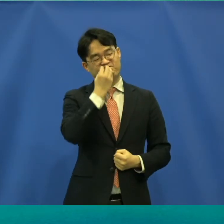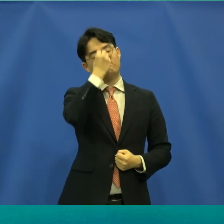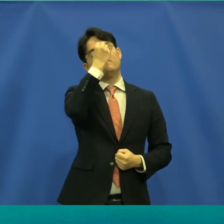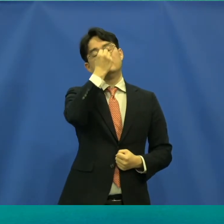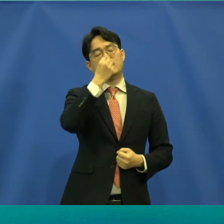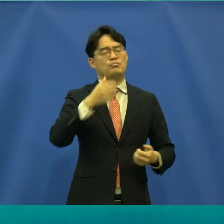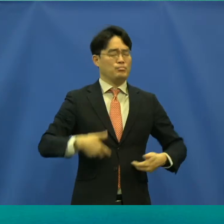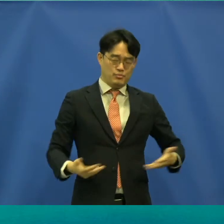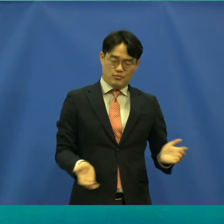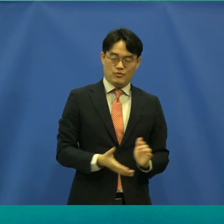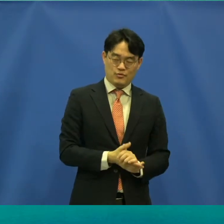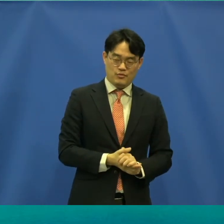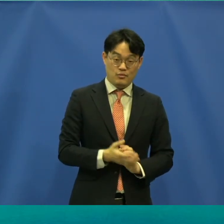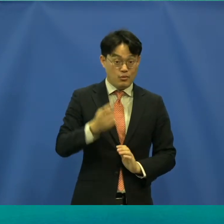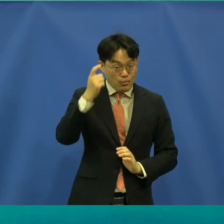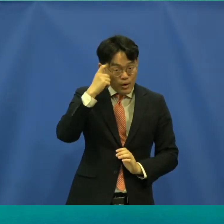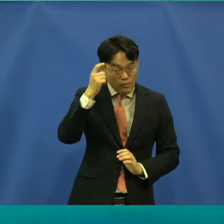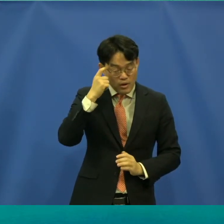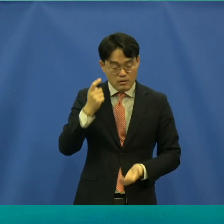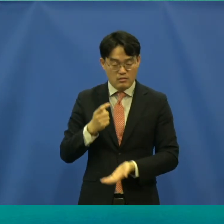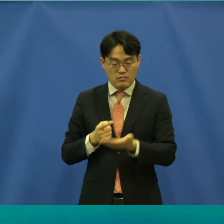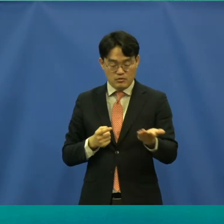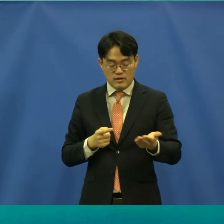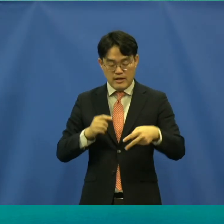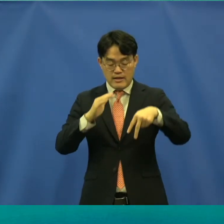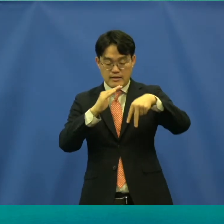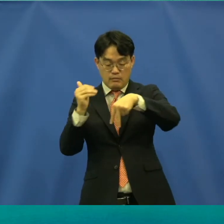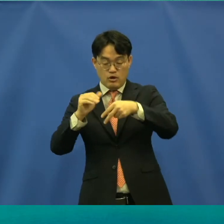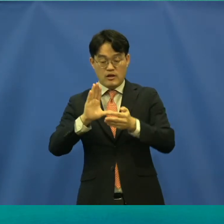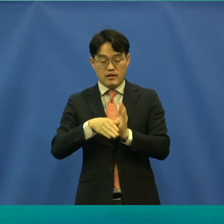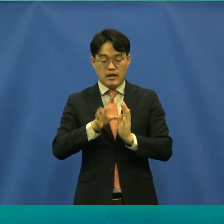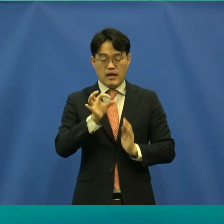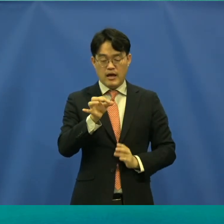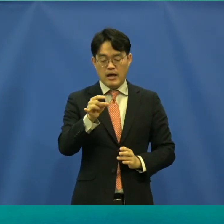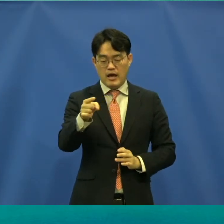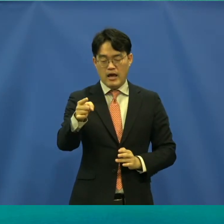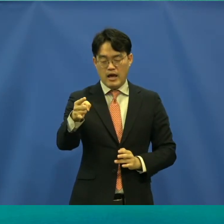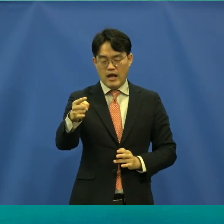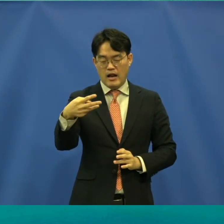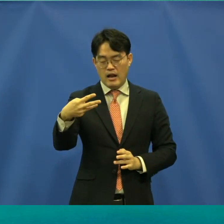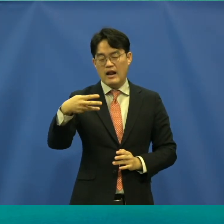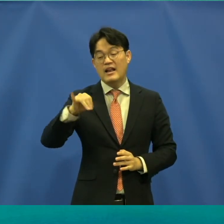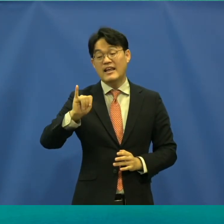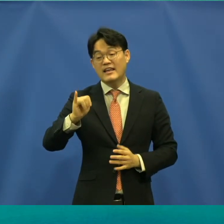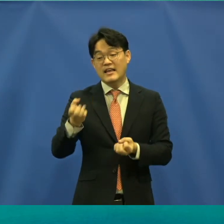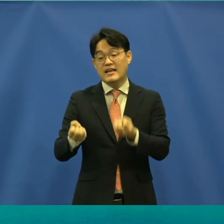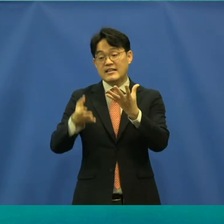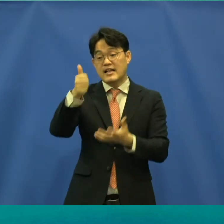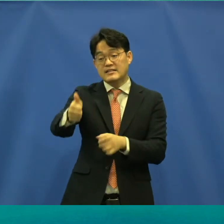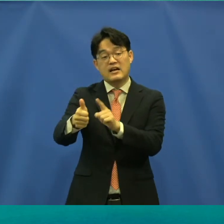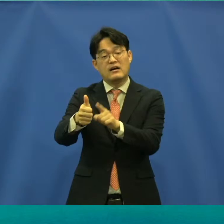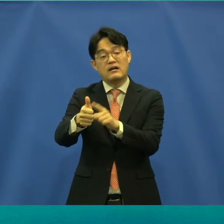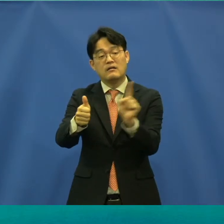엘리라고 하는 제사장이 사무엘 시대에 엘리라는 제사장의 자리는 아무 의미가 없습니다. 말씀이 안 주어지면.